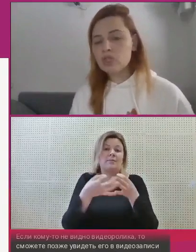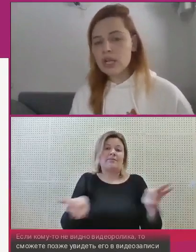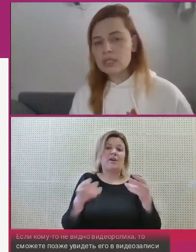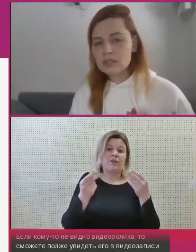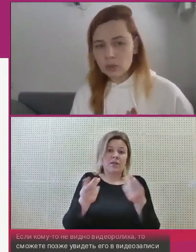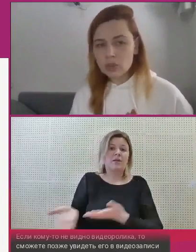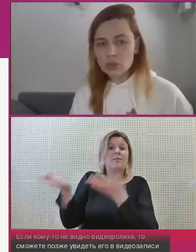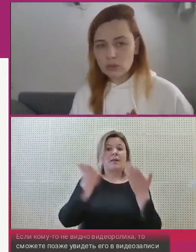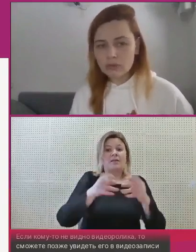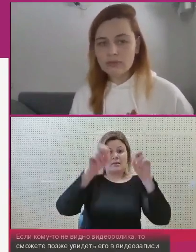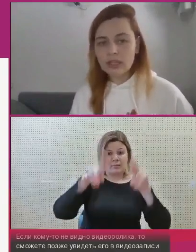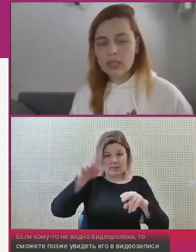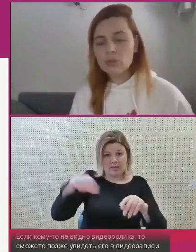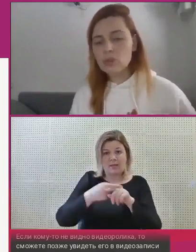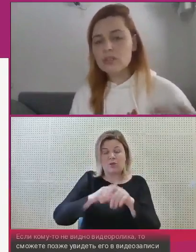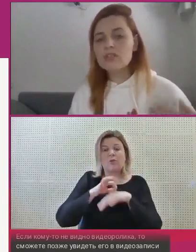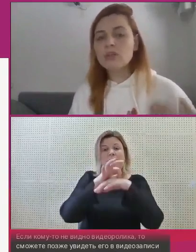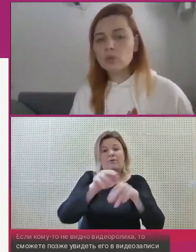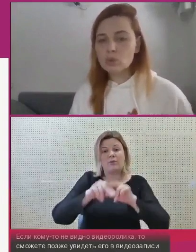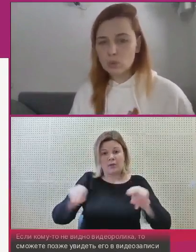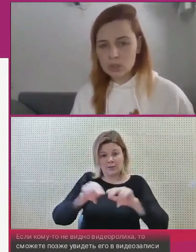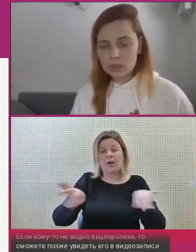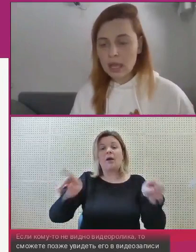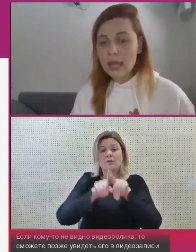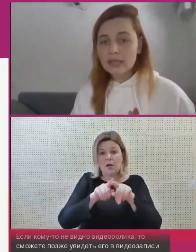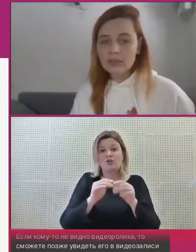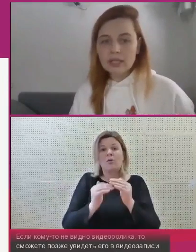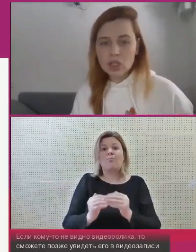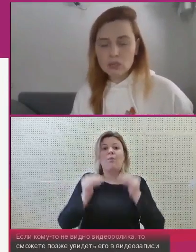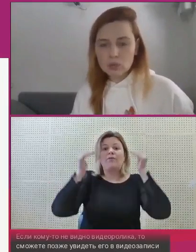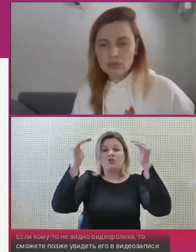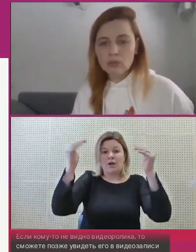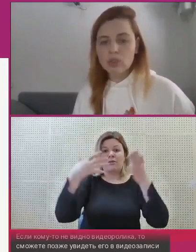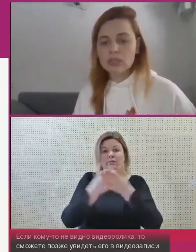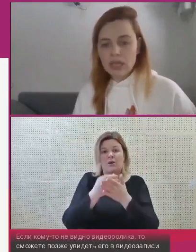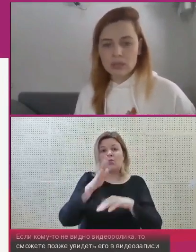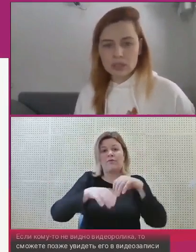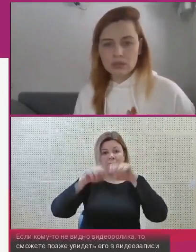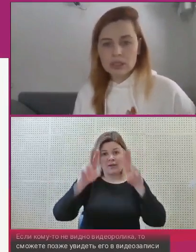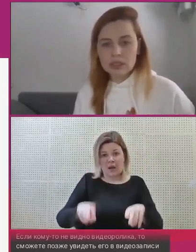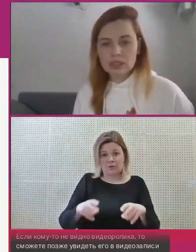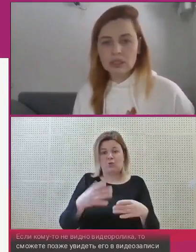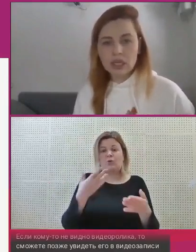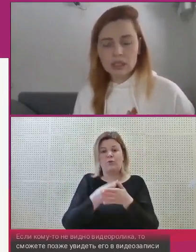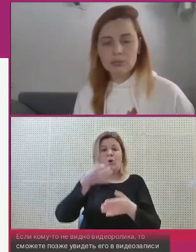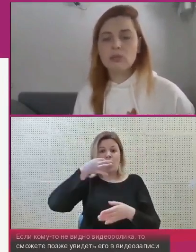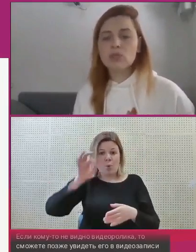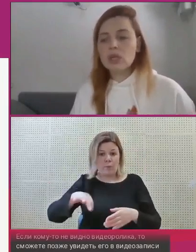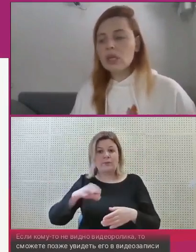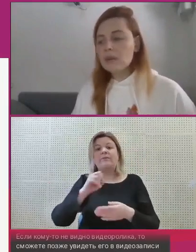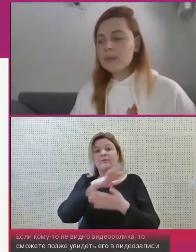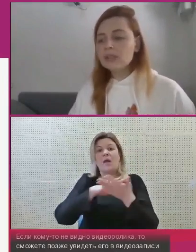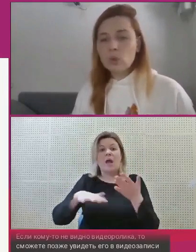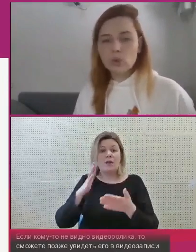и повышать свою личную квалификацию, собственно, свою ресурсность. И в дальнейшем уже вы можете сами делать эти тренинги,